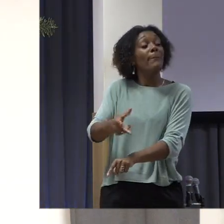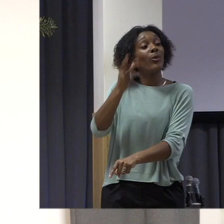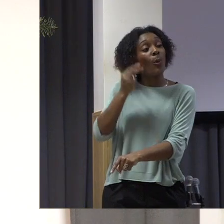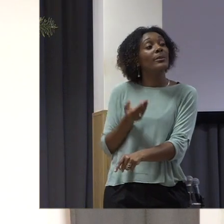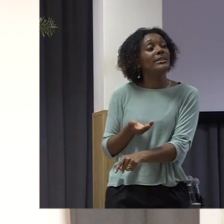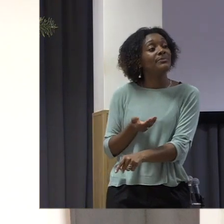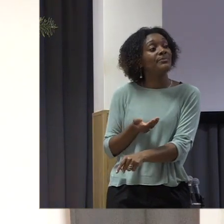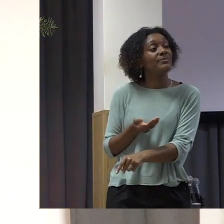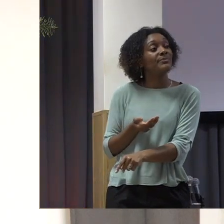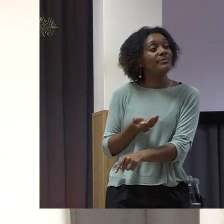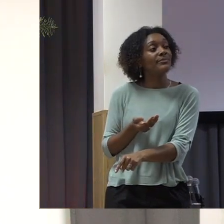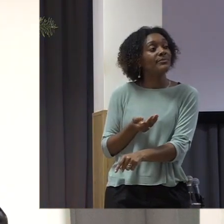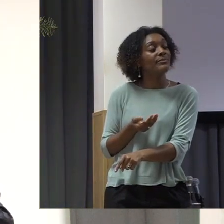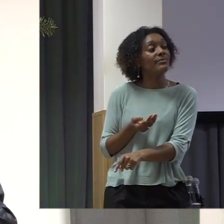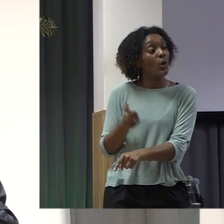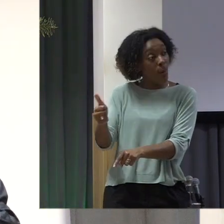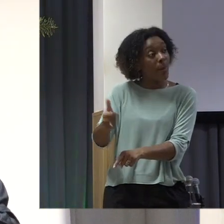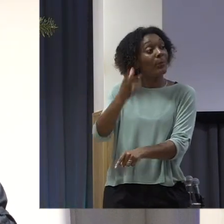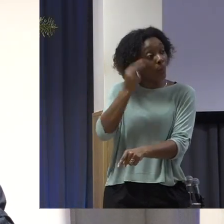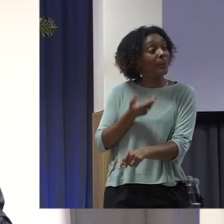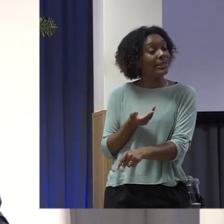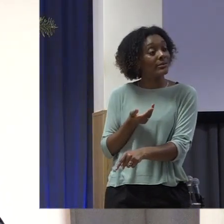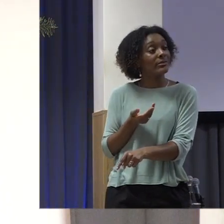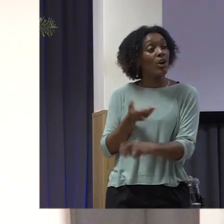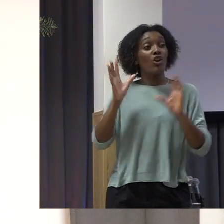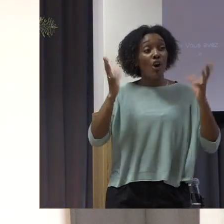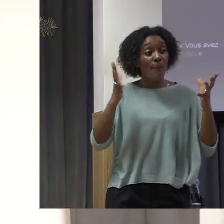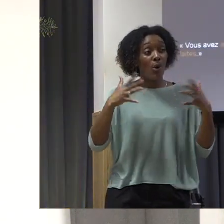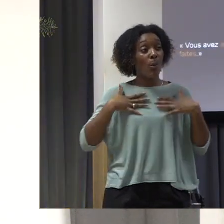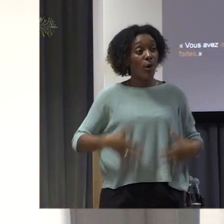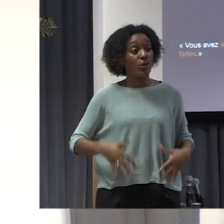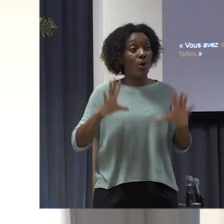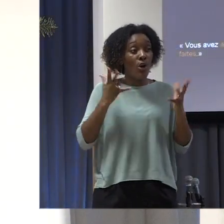conduire. Ils ont compris donc comment se conduire